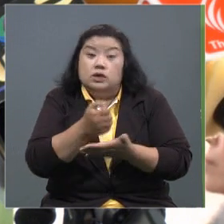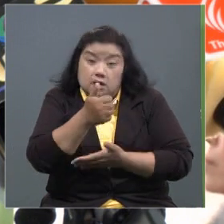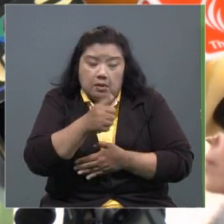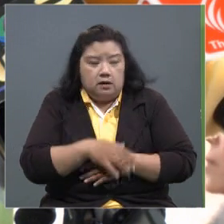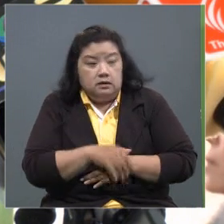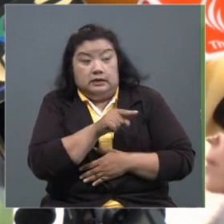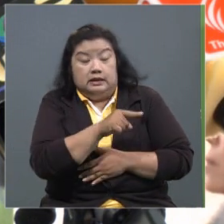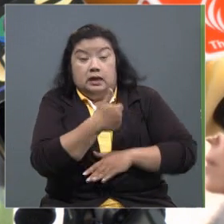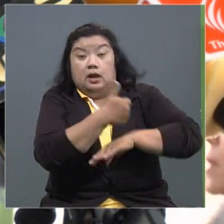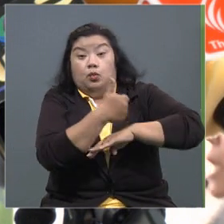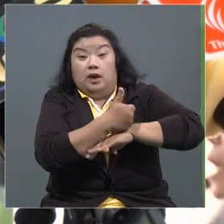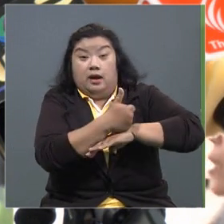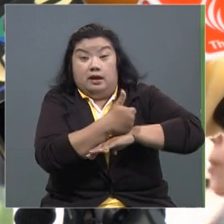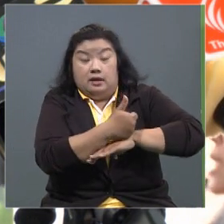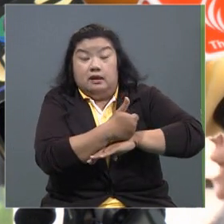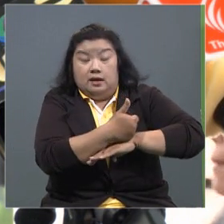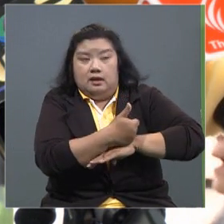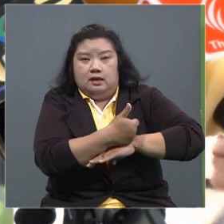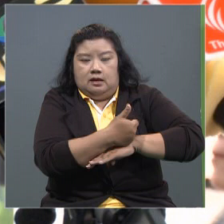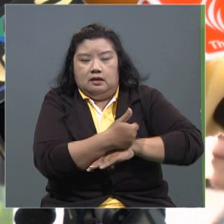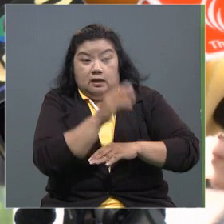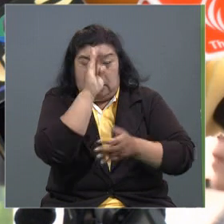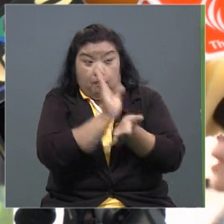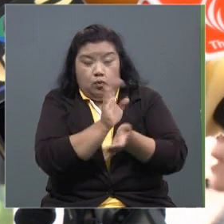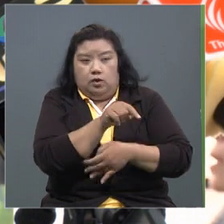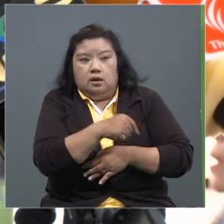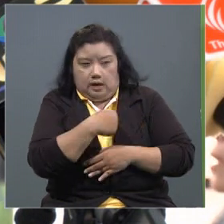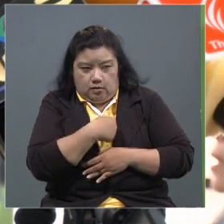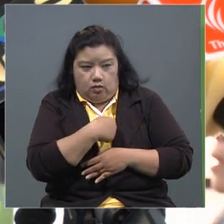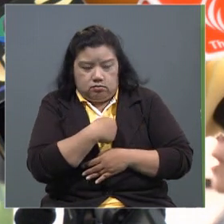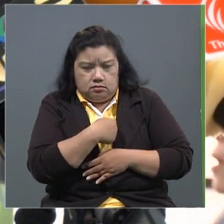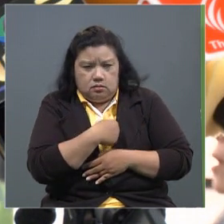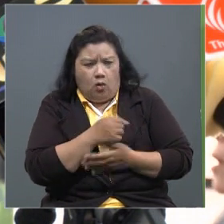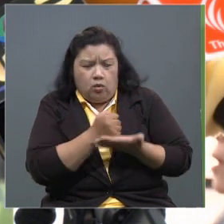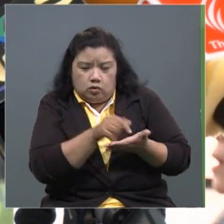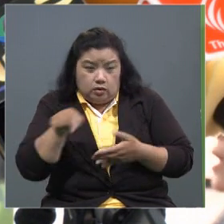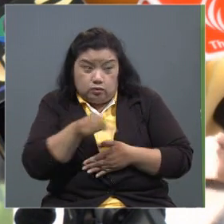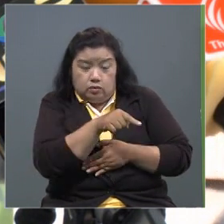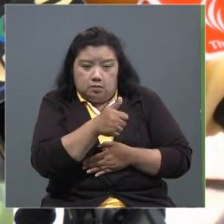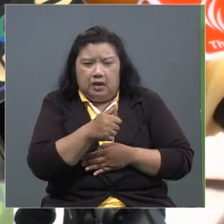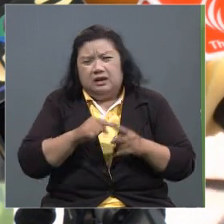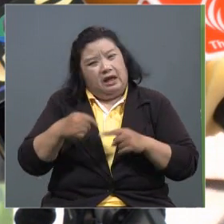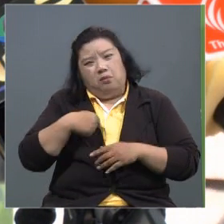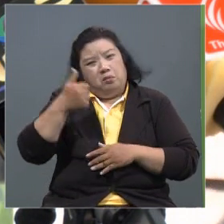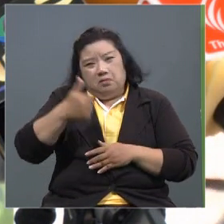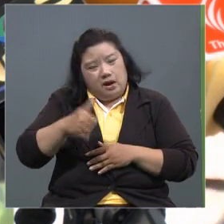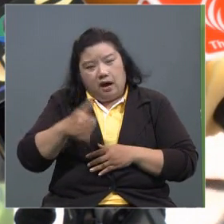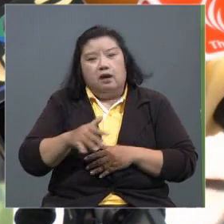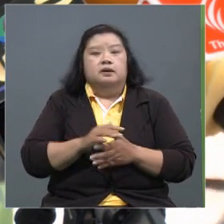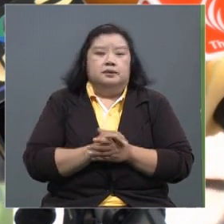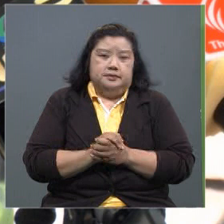ประสานงานกับผู้ใหญ่บางคนนะครับทีนี้เนี่ยเราเองเนี่ยเราก็ไม่สามารถทำให้แกได้ทุกเรื่องหรอกครับแต่ว่